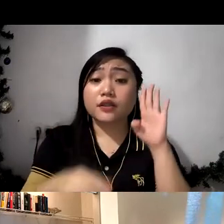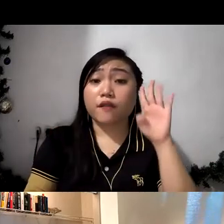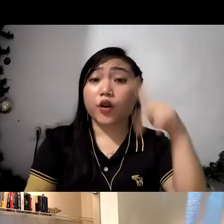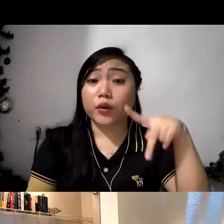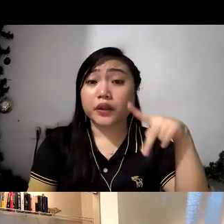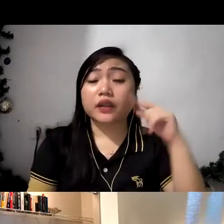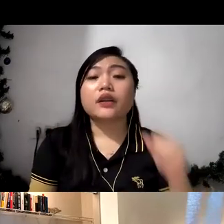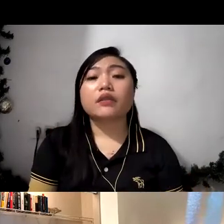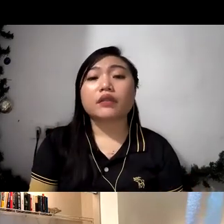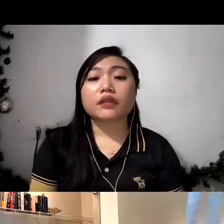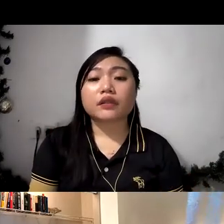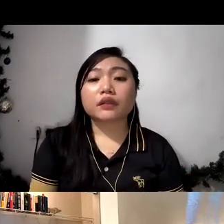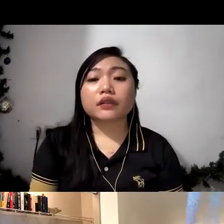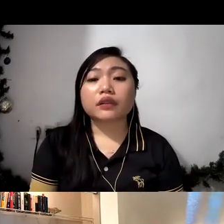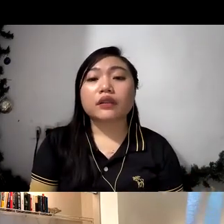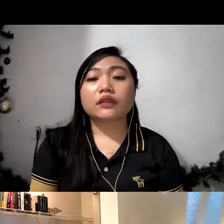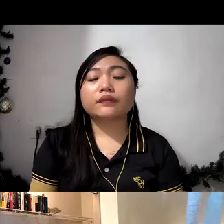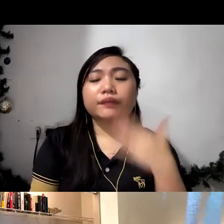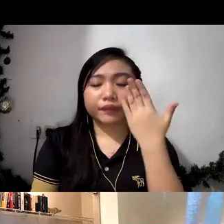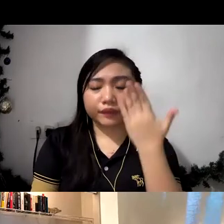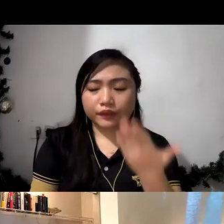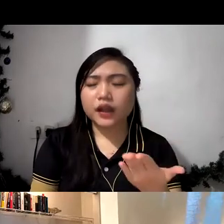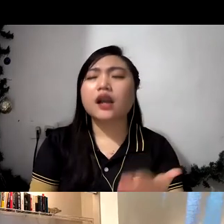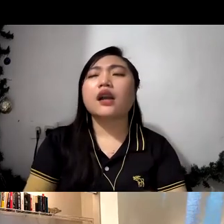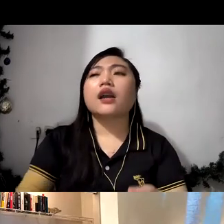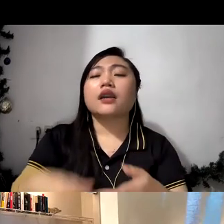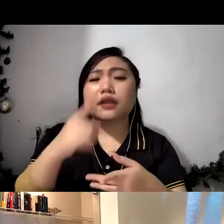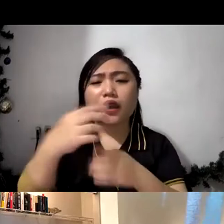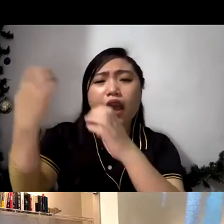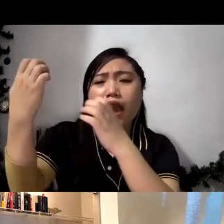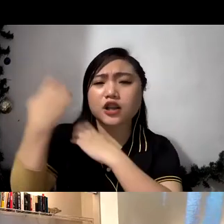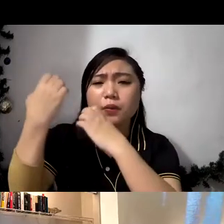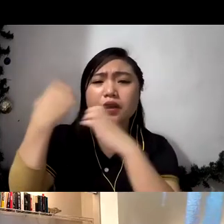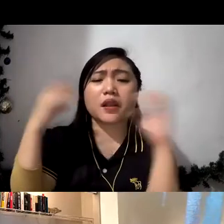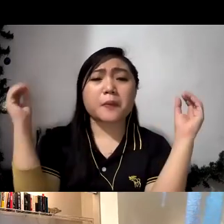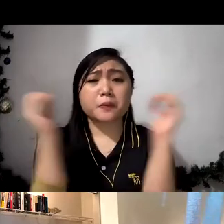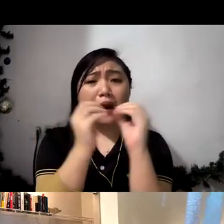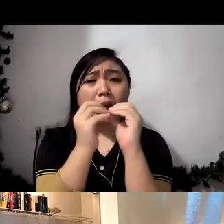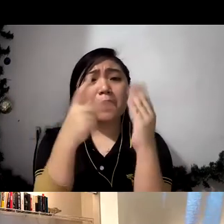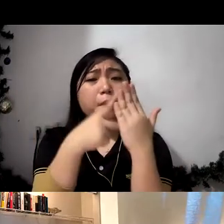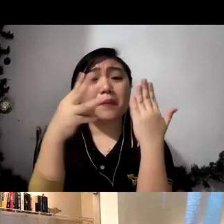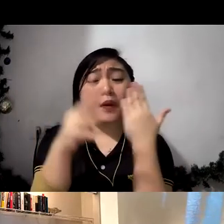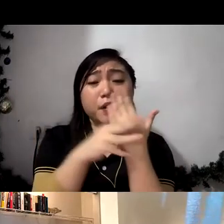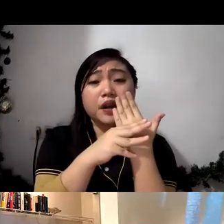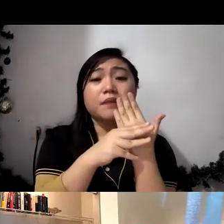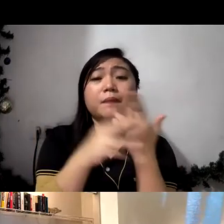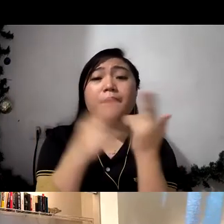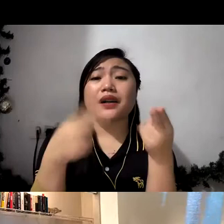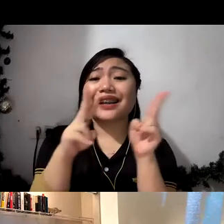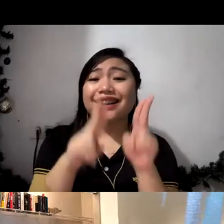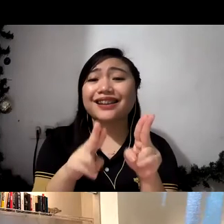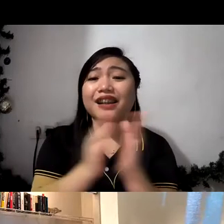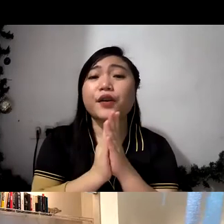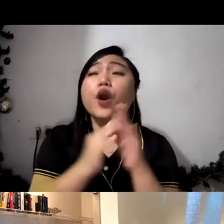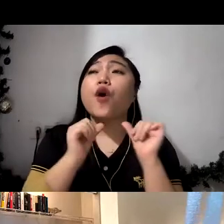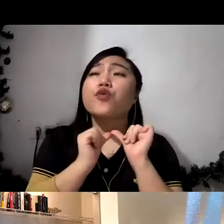no? Asahan po natin marami ding mga programa na lalabas, no? Para tayo ay makapagsulong